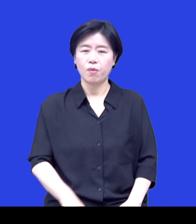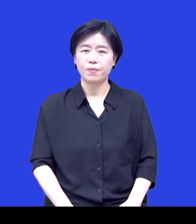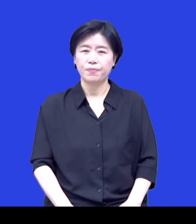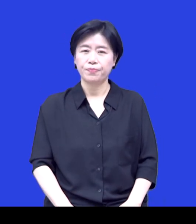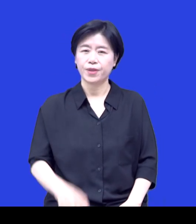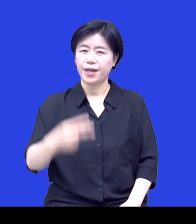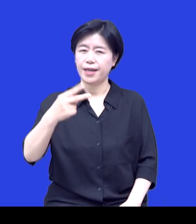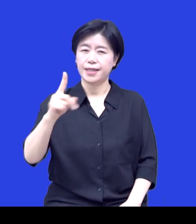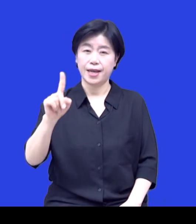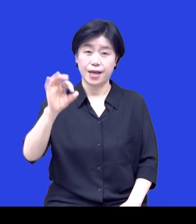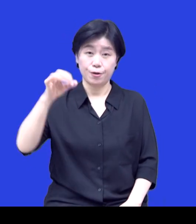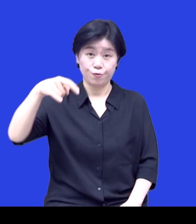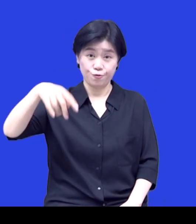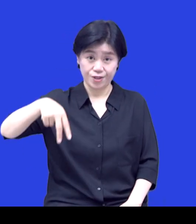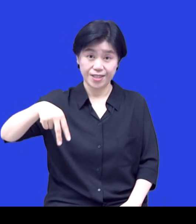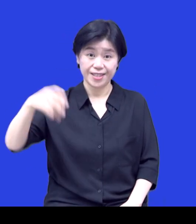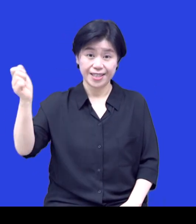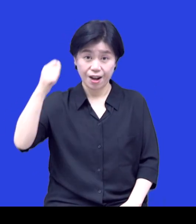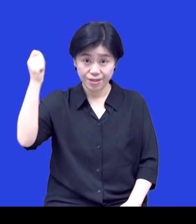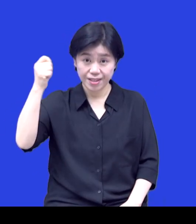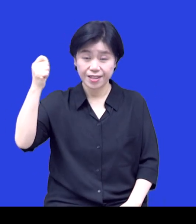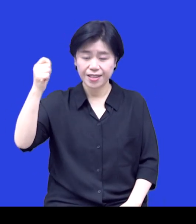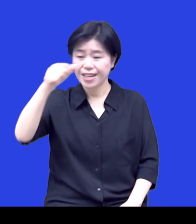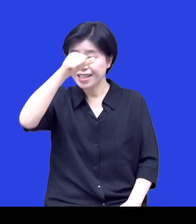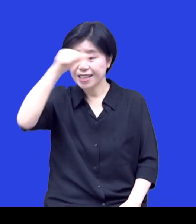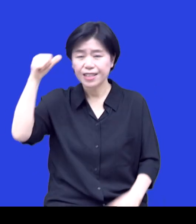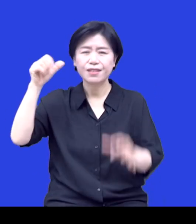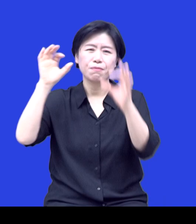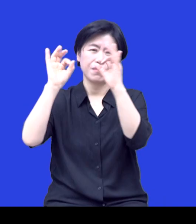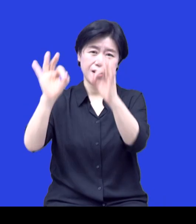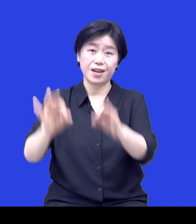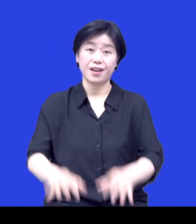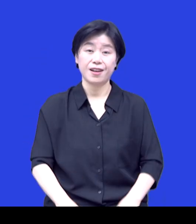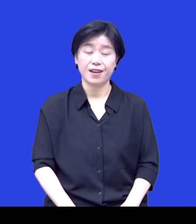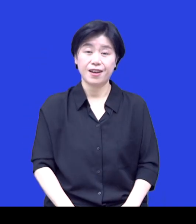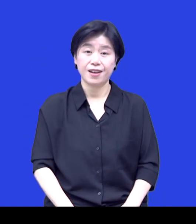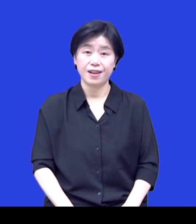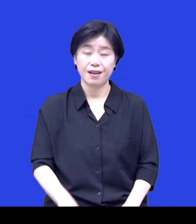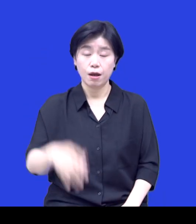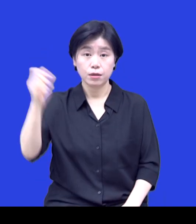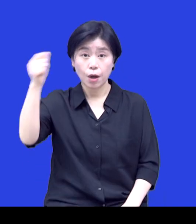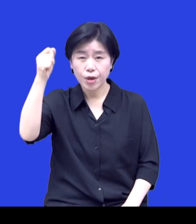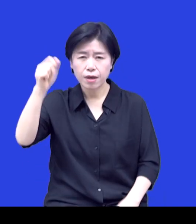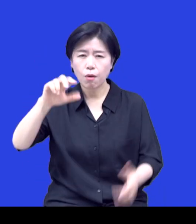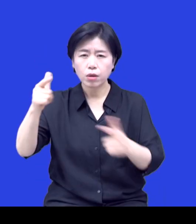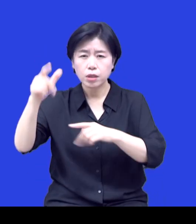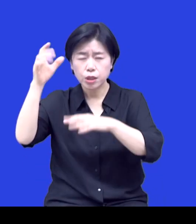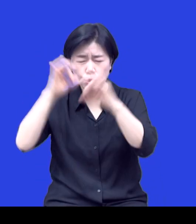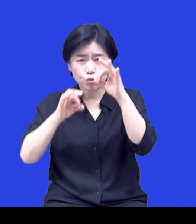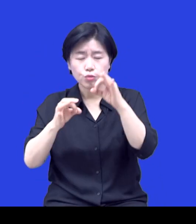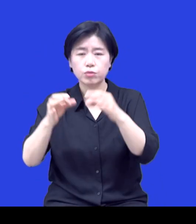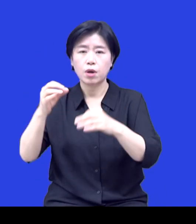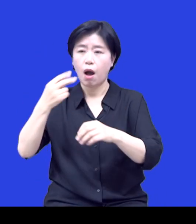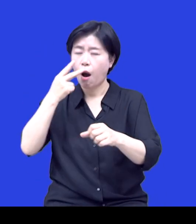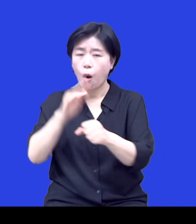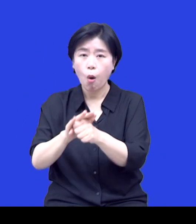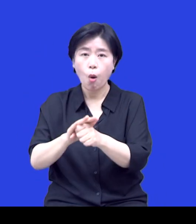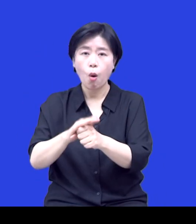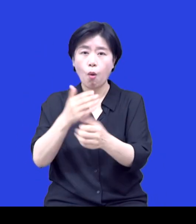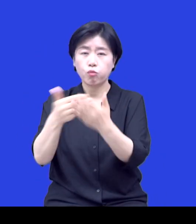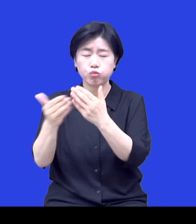시리즈 설교를 하는데 다윗의 인생이 그 사람도 사고도 많이 치고 억울한 일도 많이